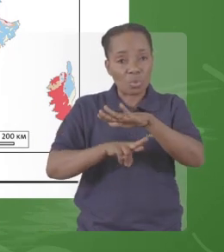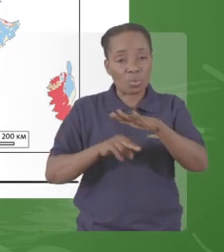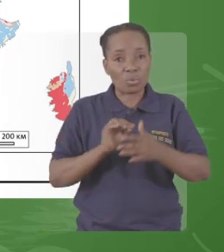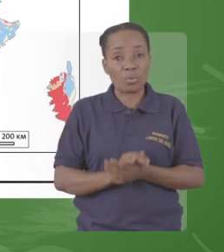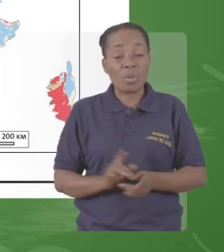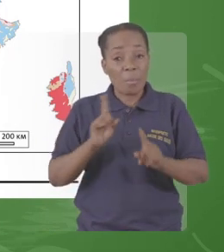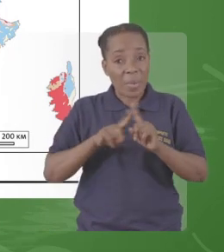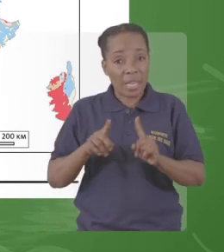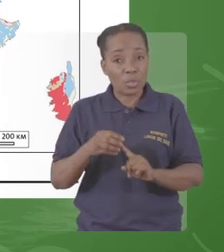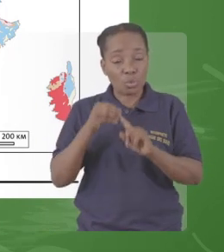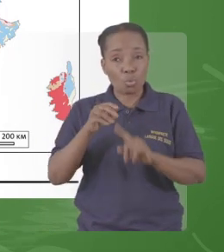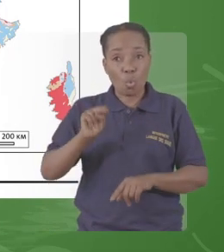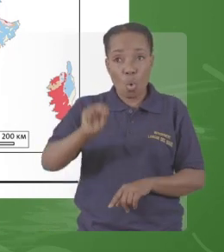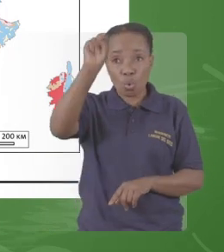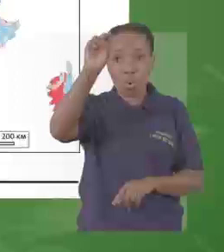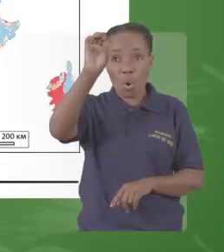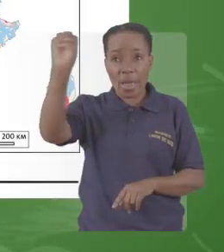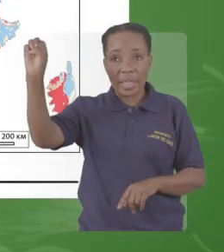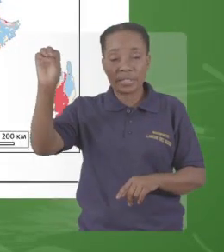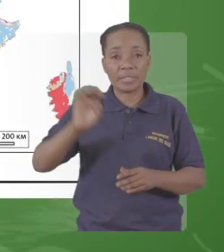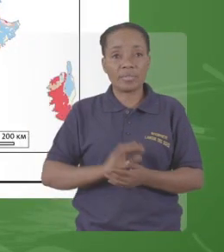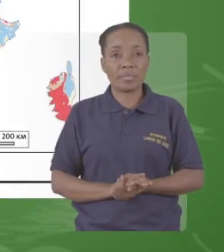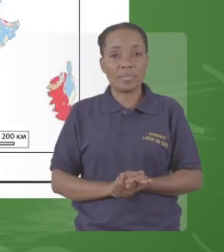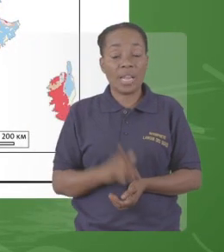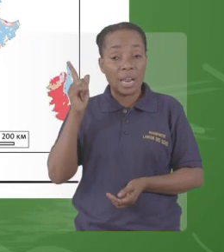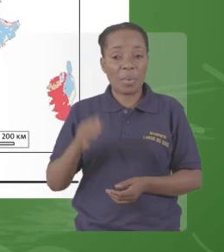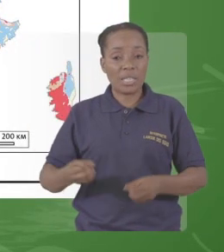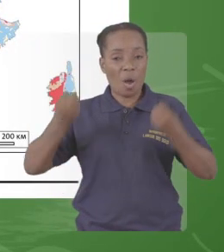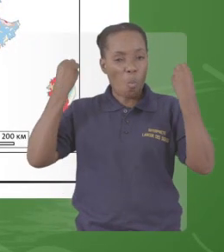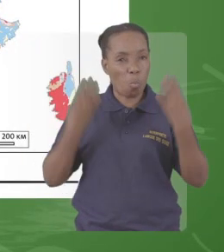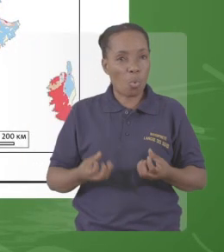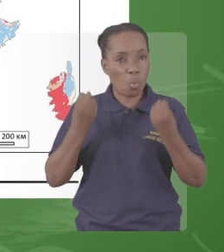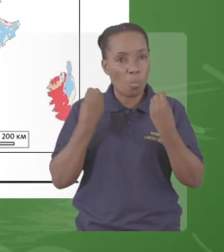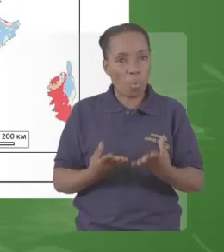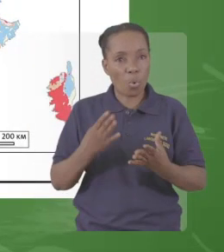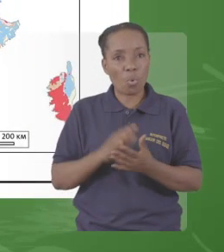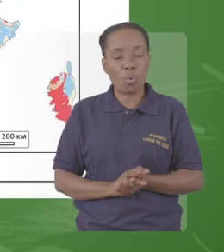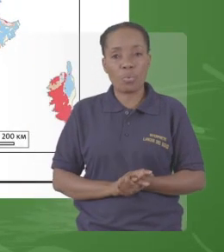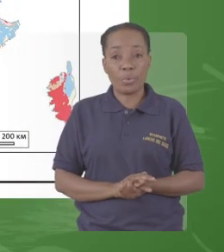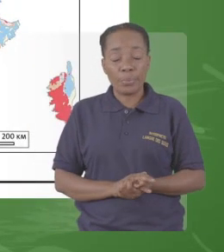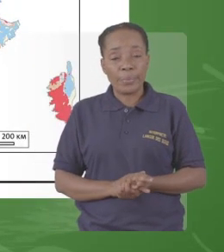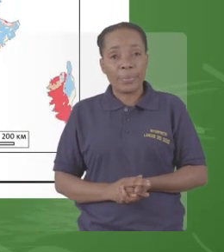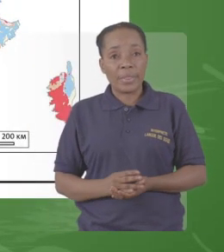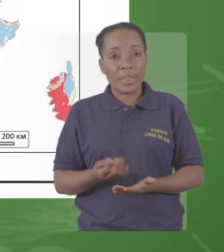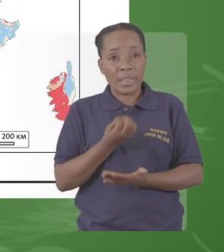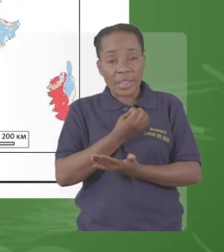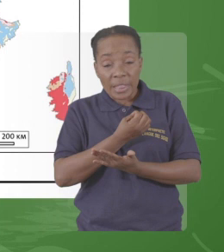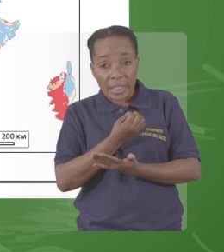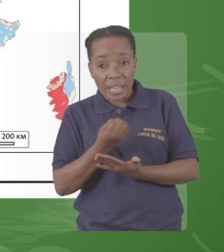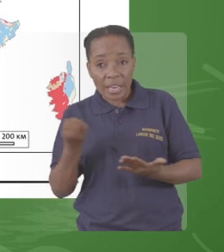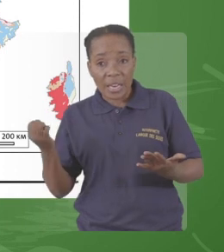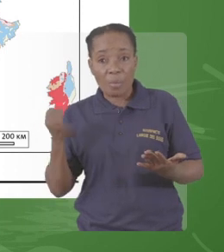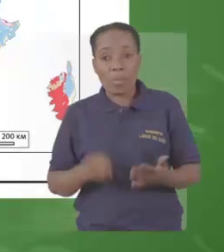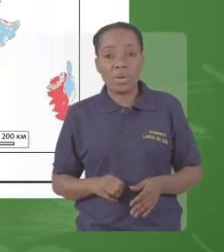au nord-est que la France regorge des réserves de